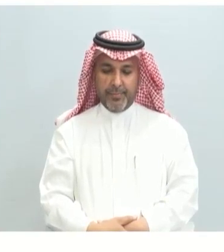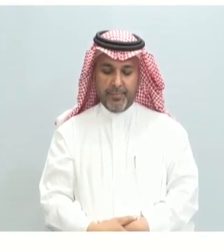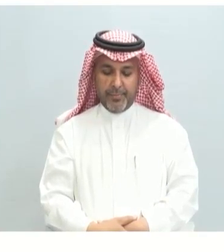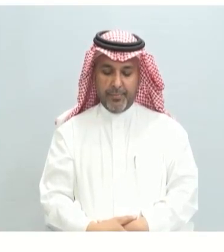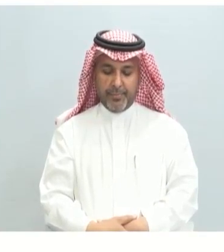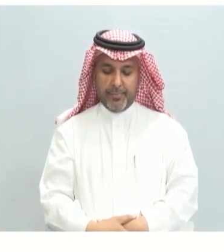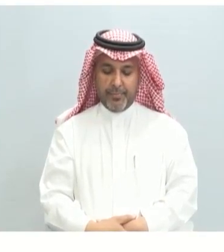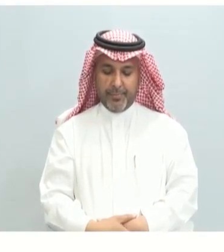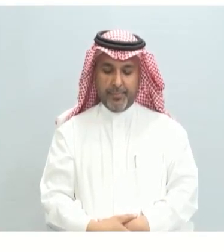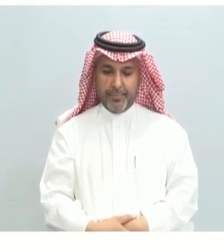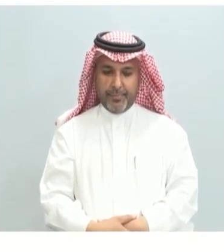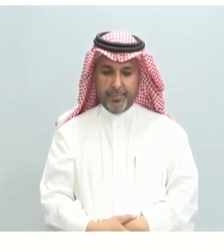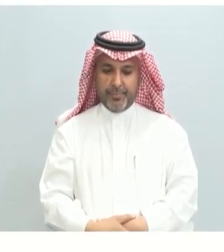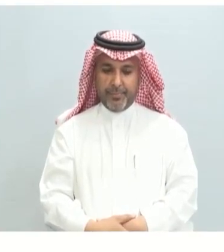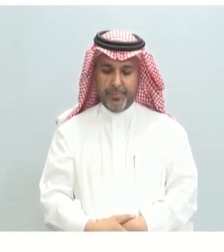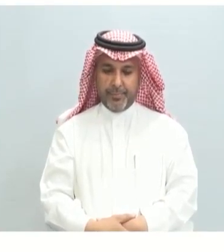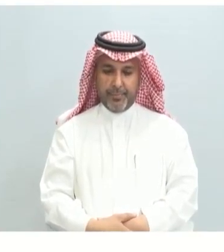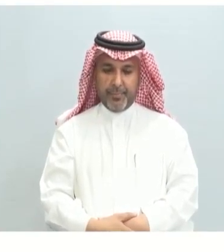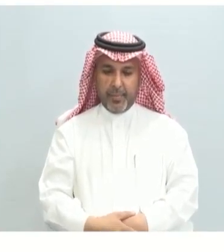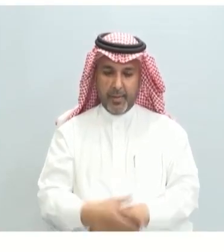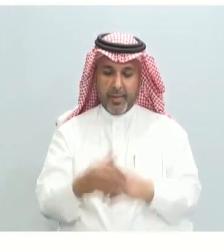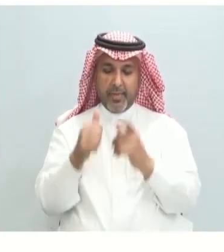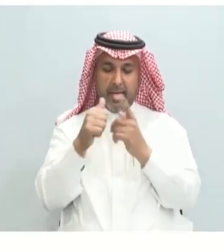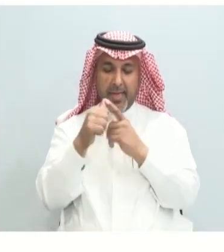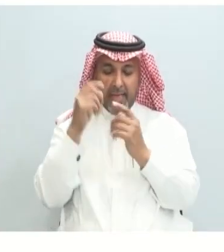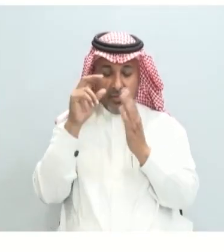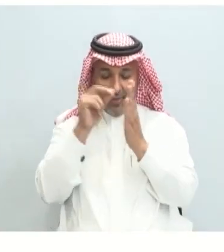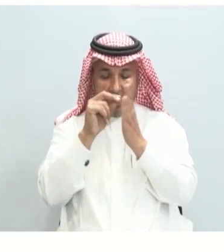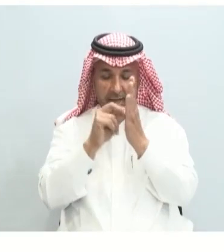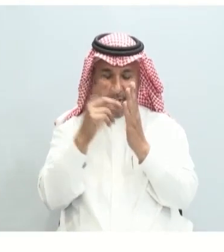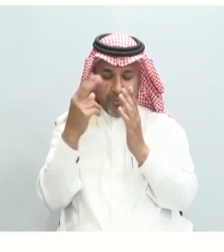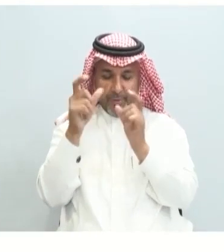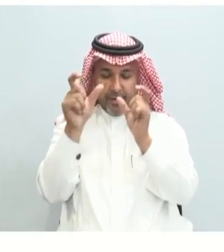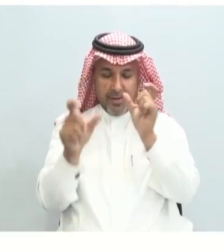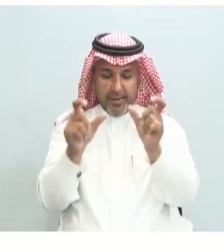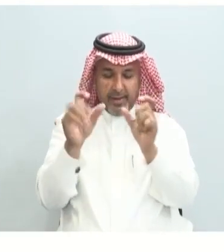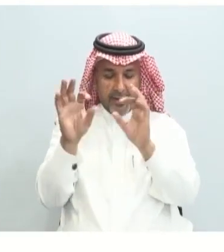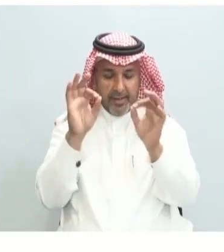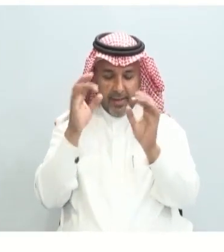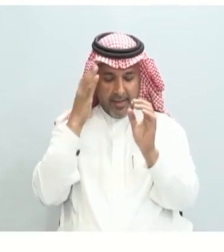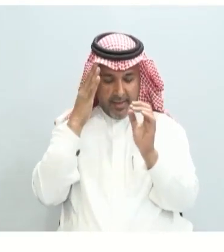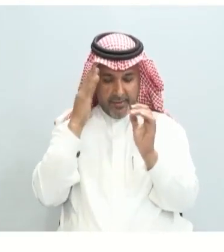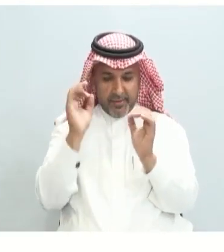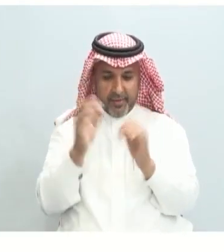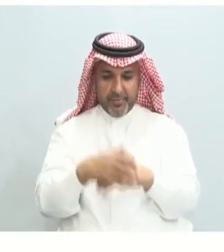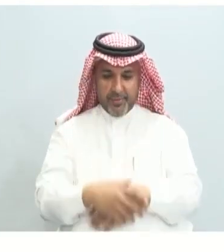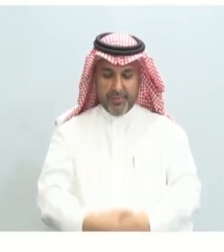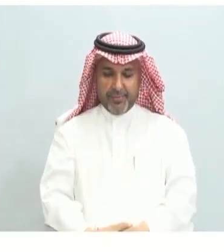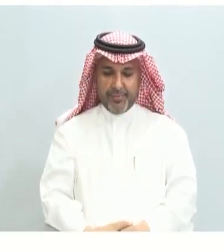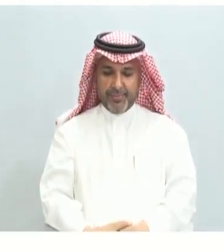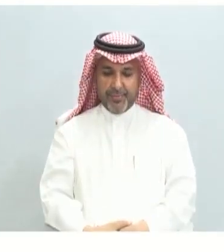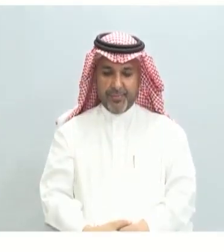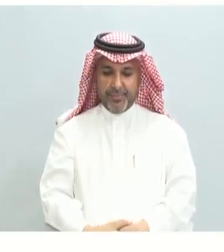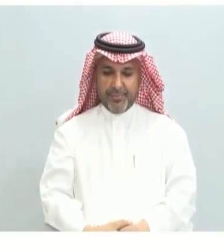م ضلعين وزاويه مقابله لاحدهما اللي حاله اس اس اي لاحظ الزاويه اي ليست محصوره بين الضلعين وانما تكون